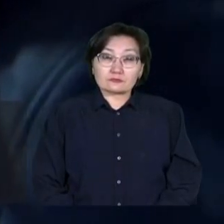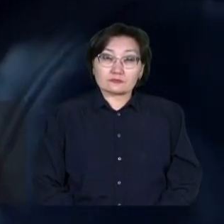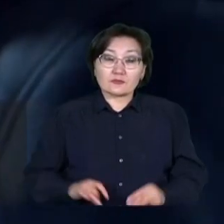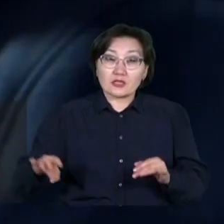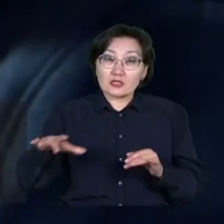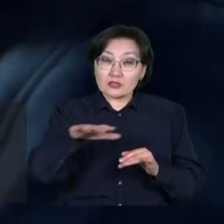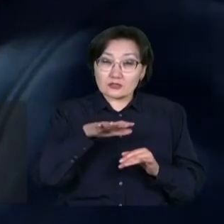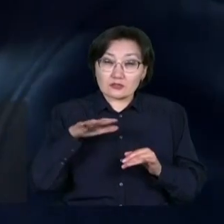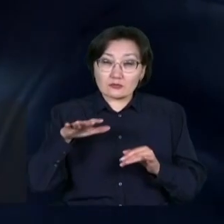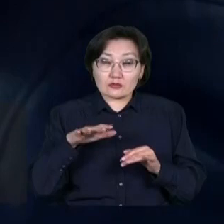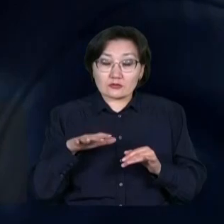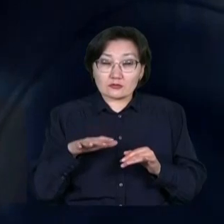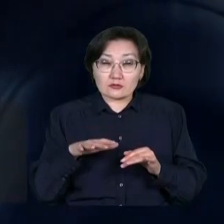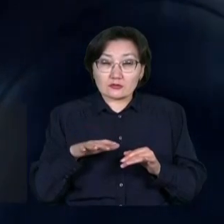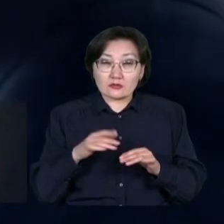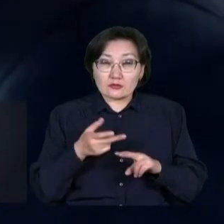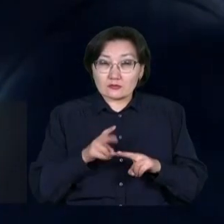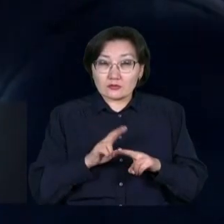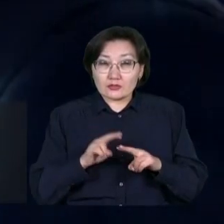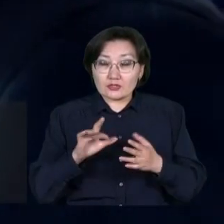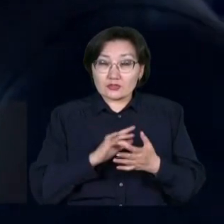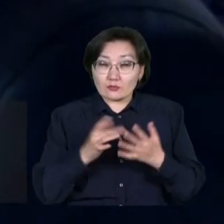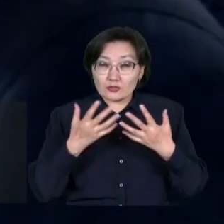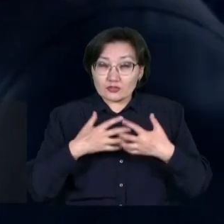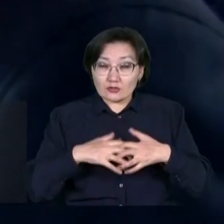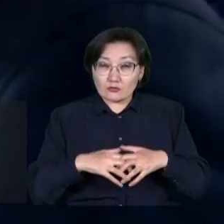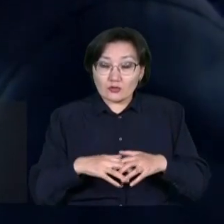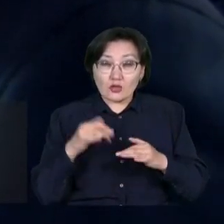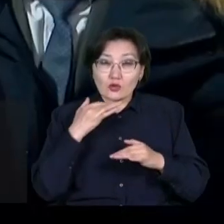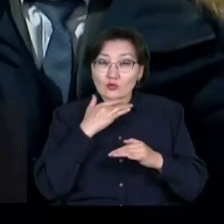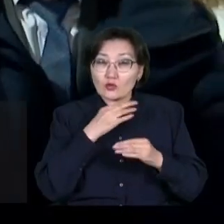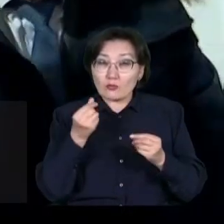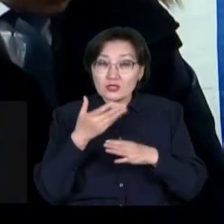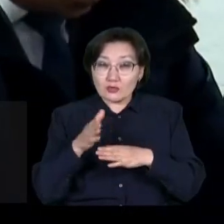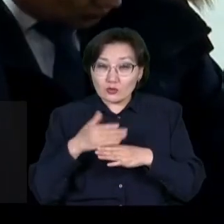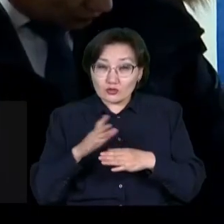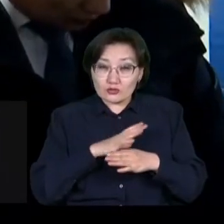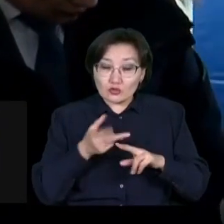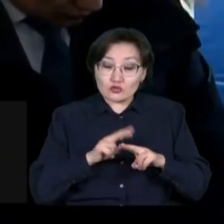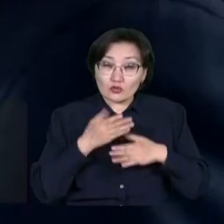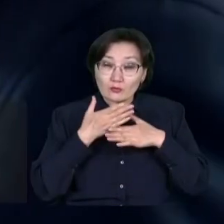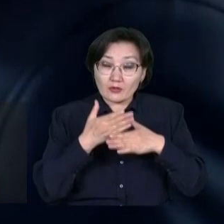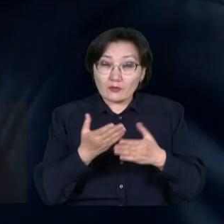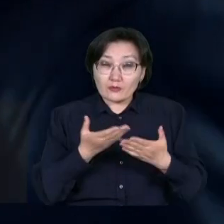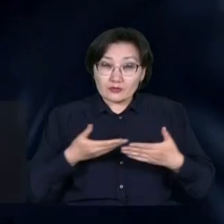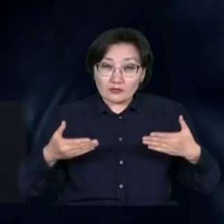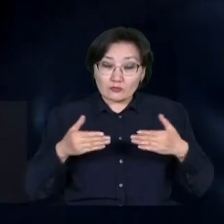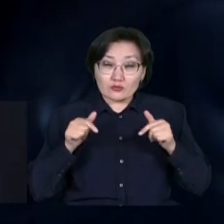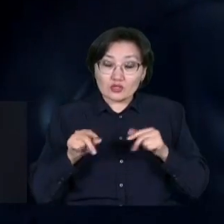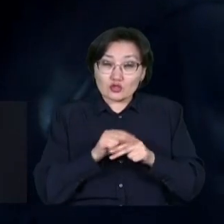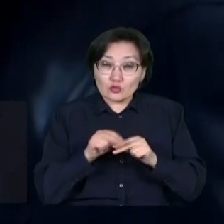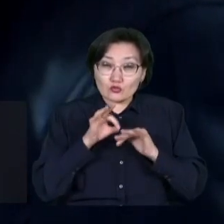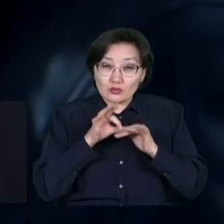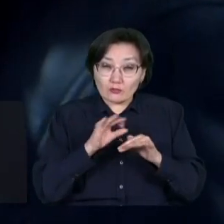Республикадан да субсидияның иелері есебінен де қомақты қаржы бөлінген болатын. Соның арқасында біз жөндеуден